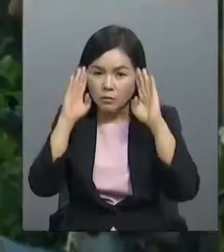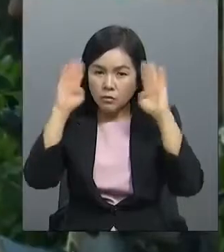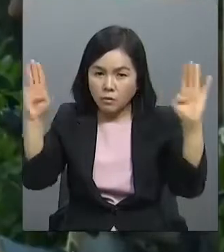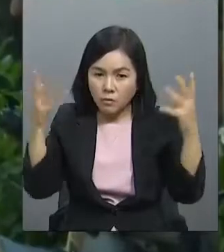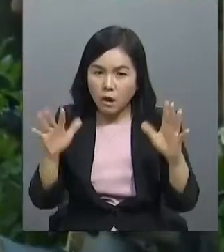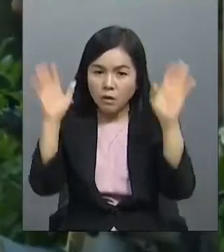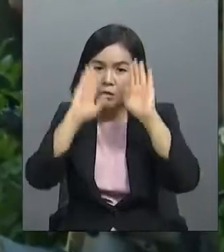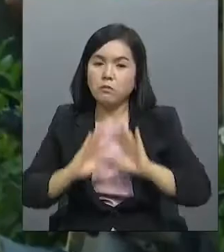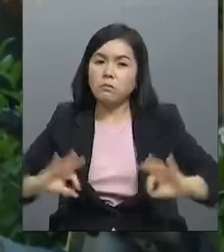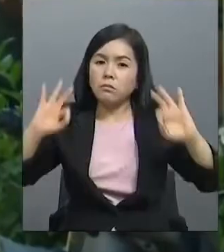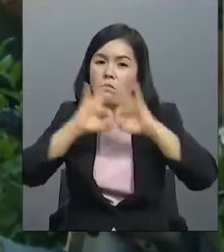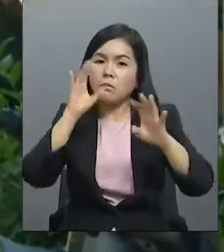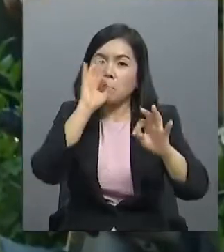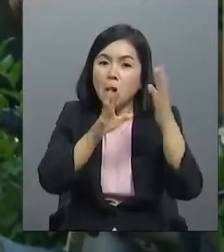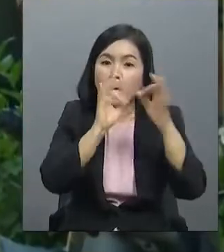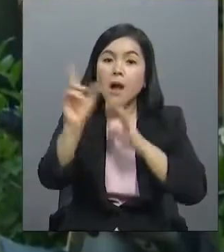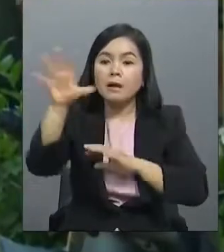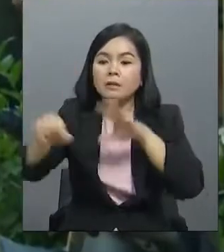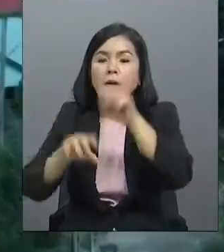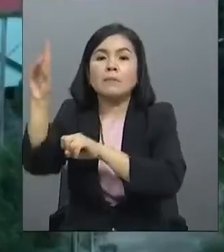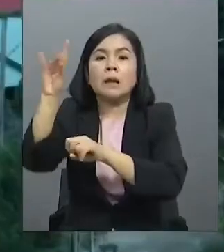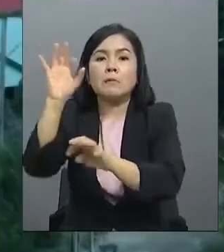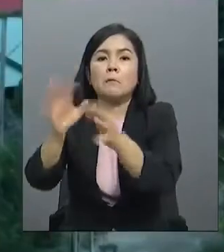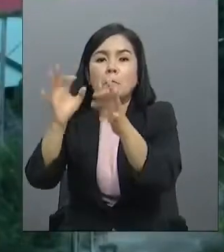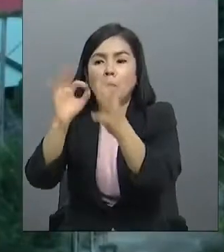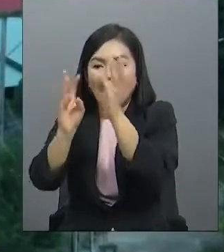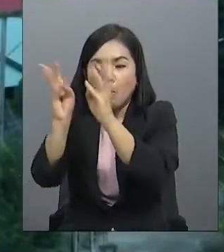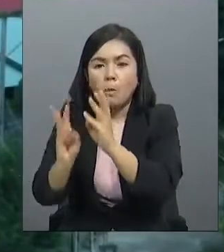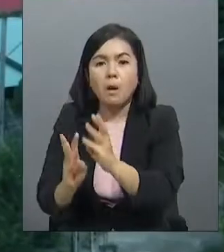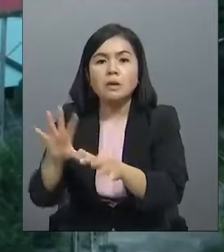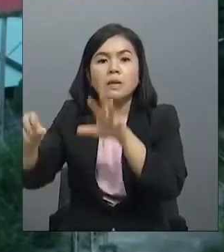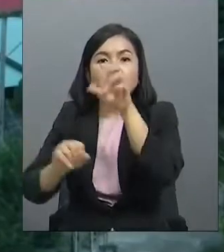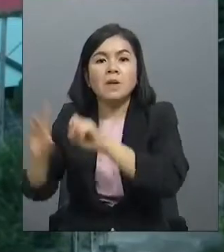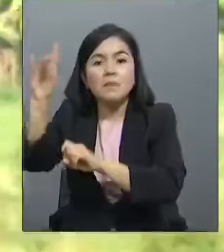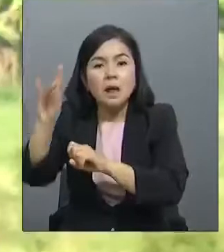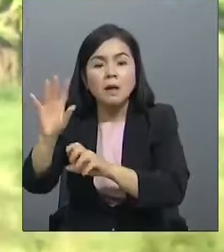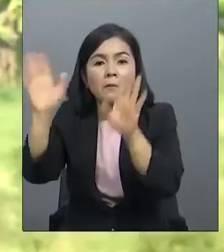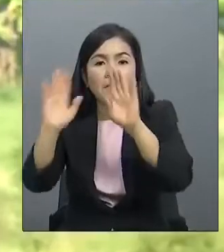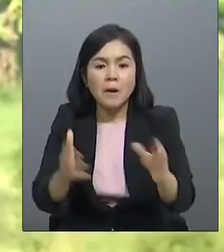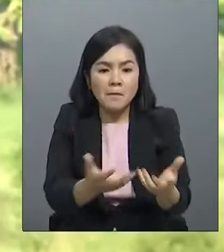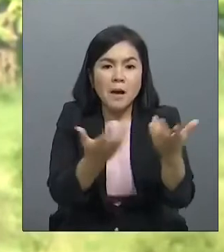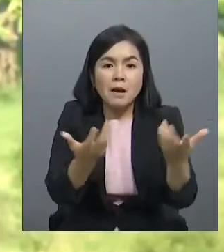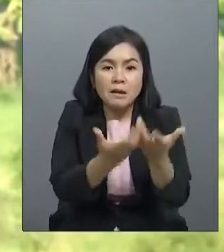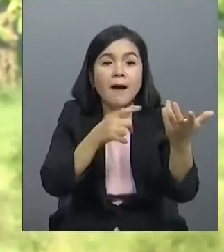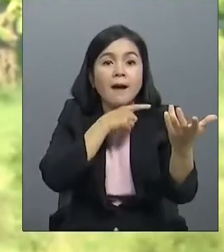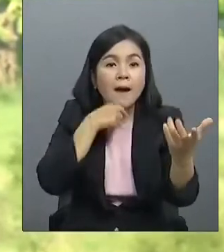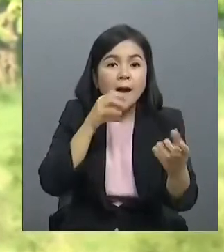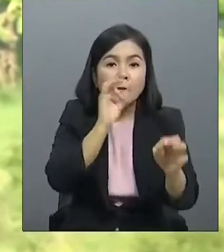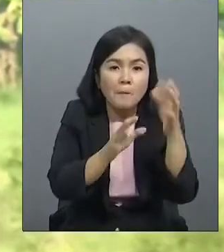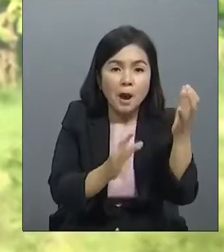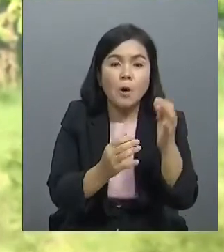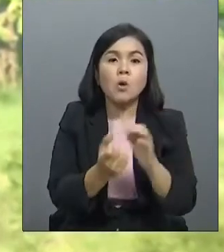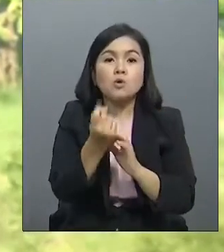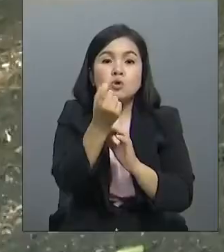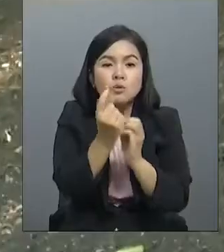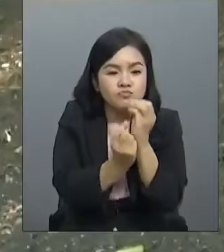าเพื่อการหาของป่าและการเผาเพื่อให้มีหญ้าสดขึ้นเป็นอาหารของสัตว์ล่าสุดฝ่ายปกครองอยู่ระ